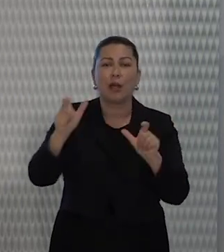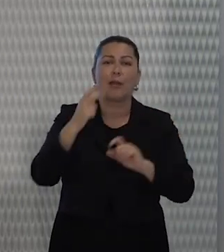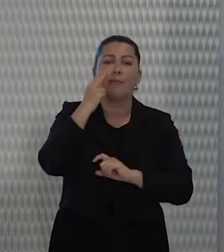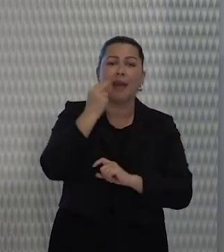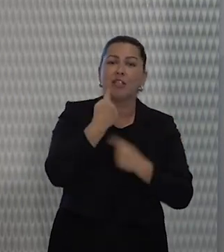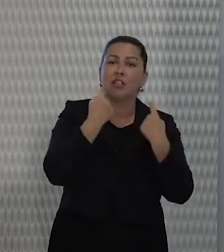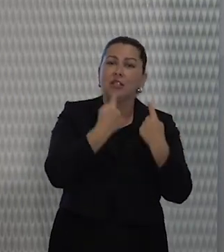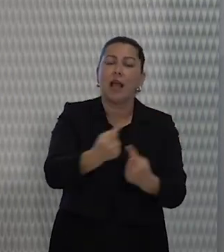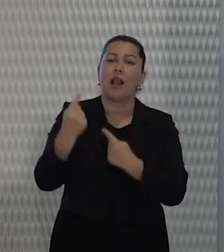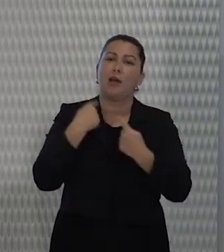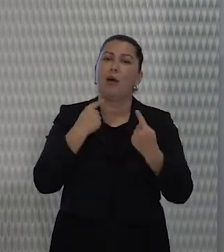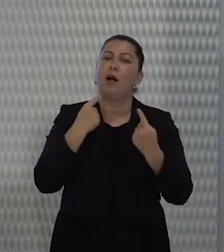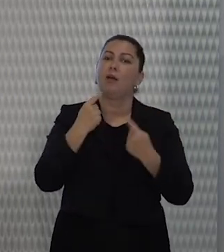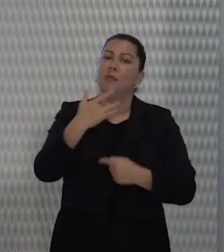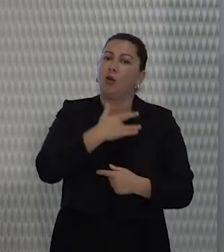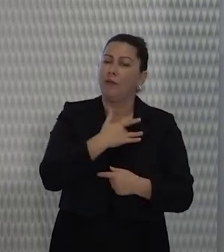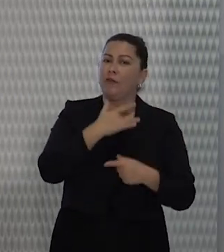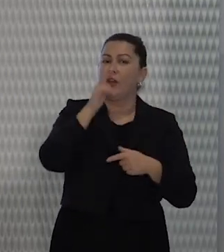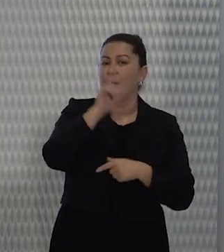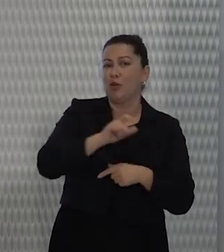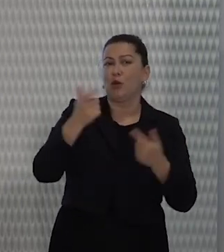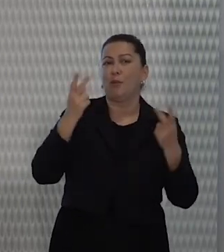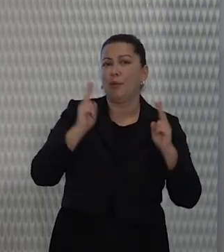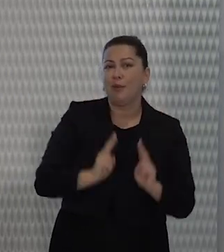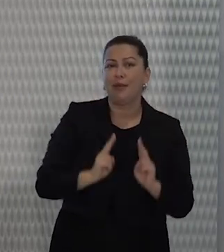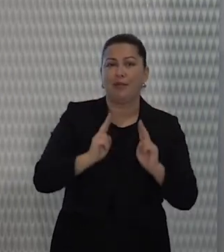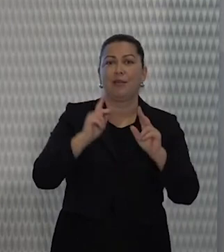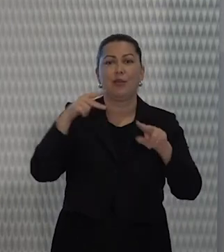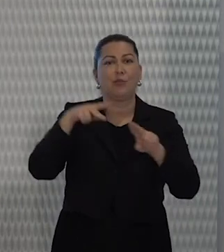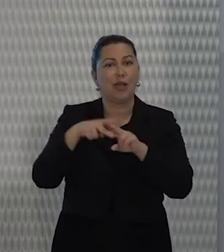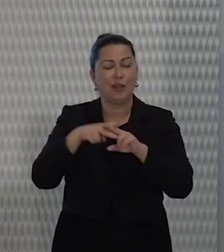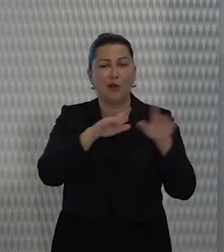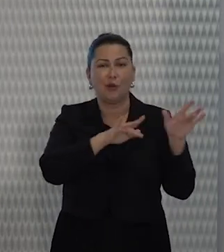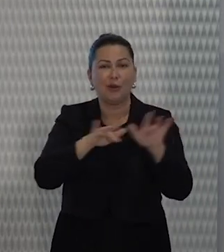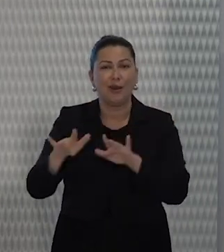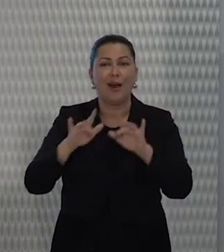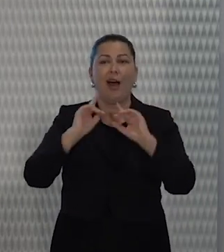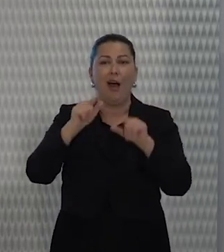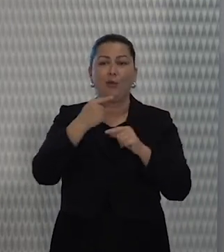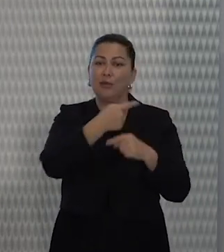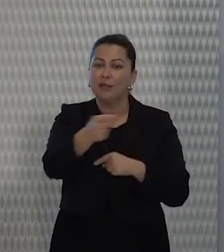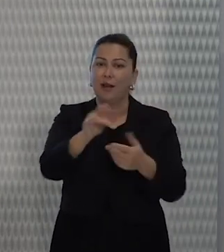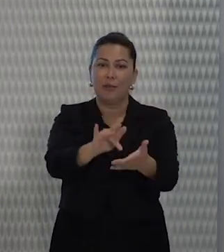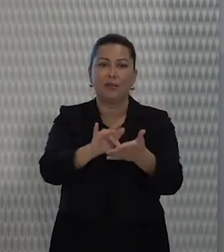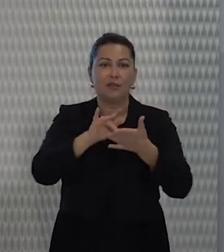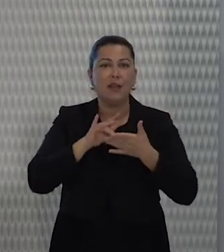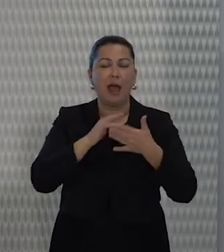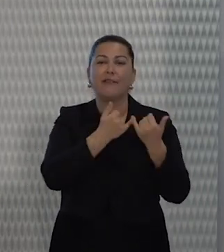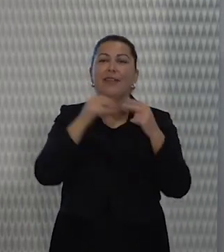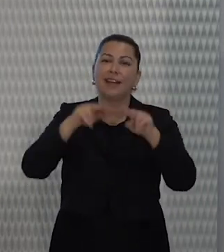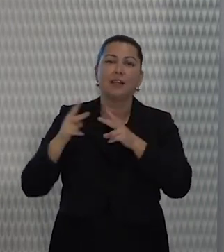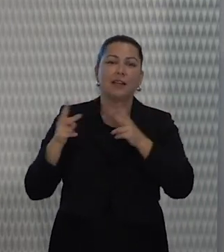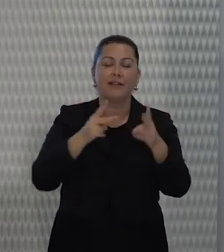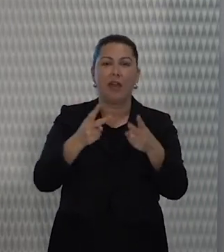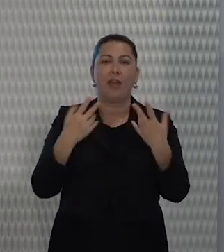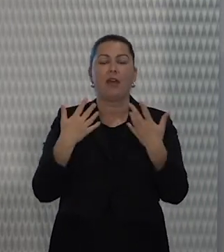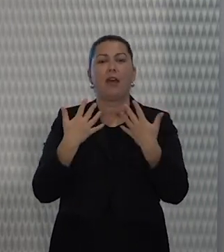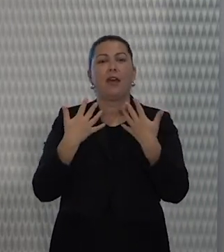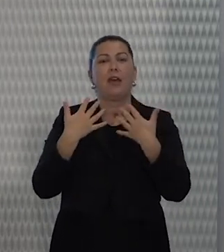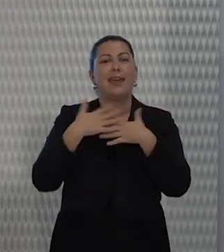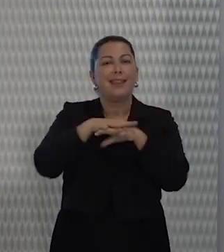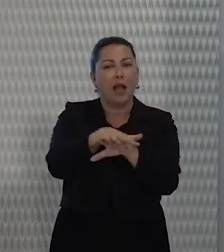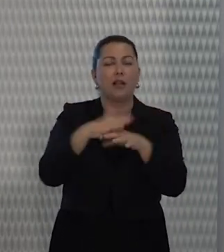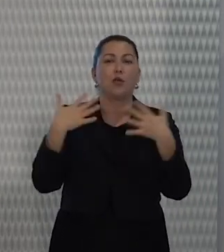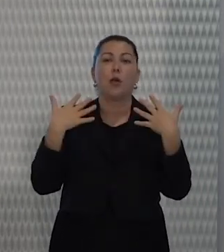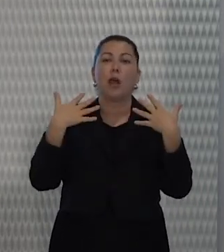mit Behinderung, die uns den Weg zeigen, wie die Integration und Inklusion von Menschen mit